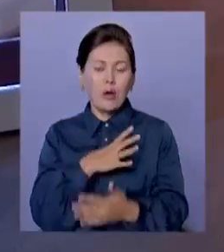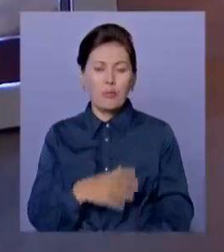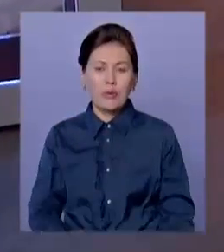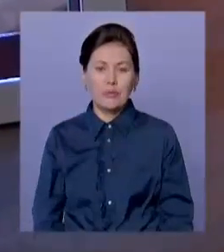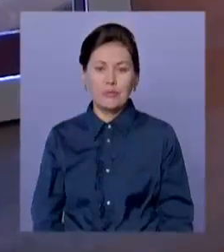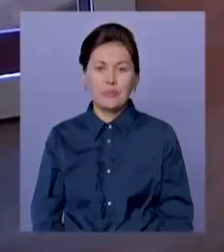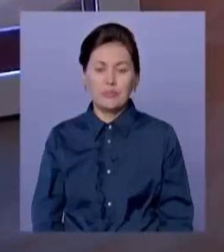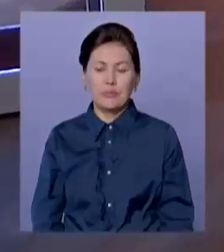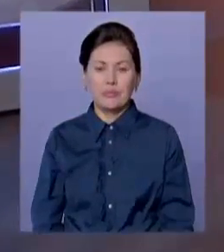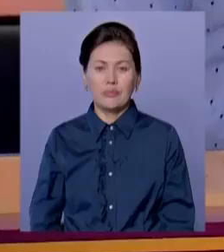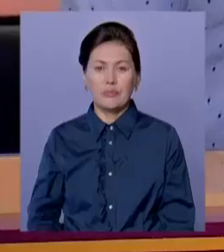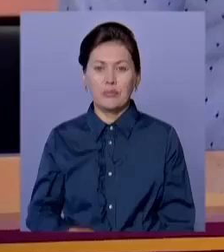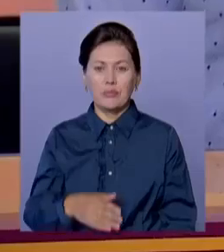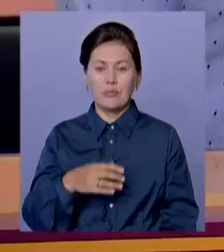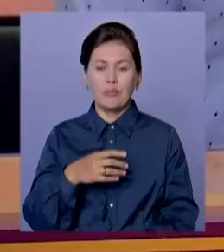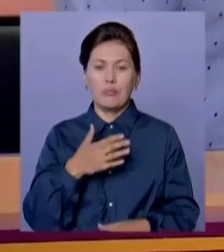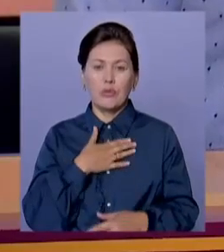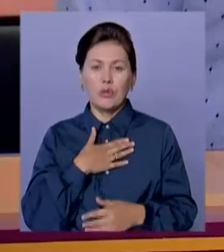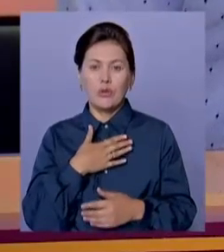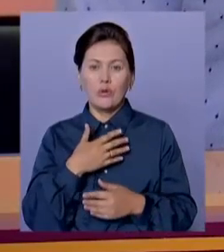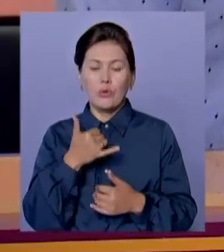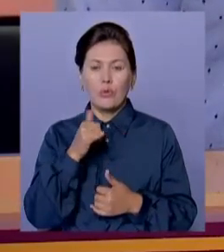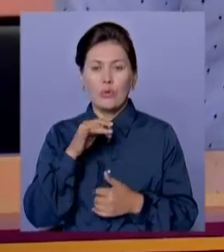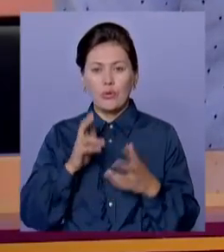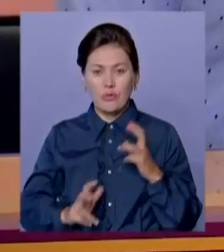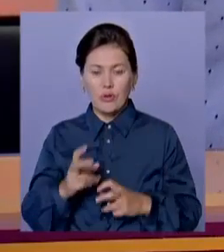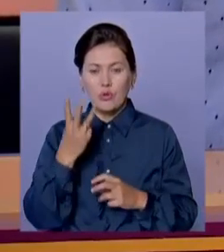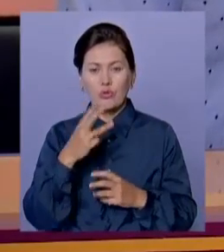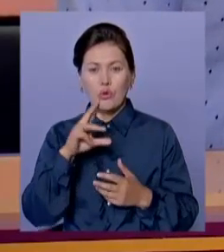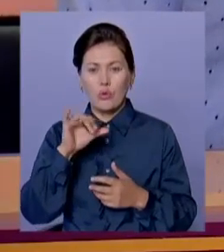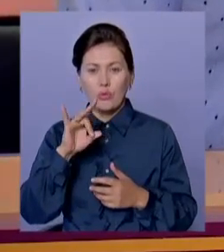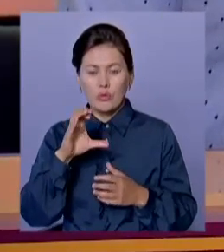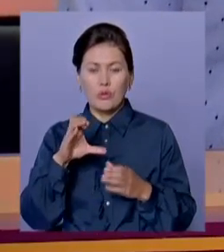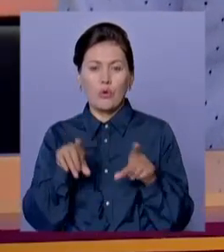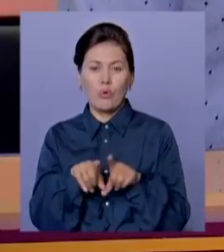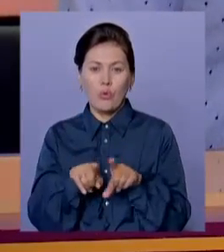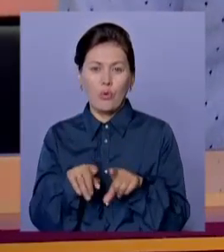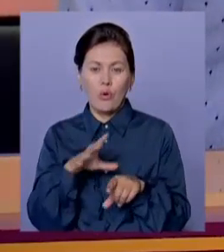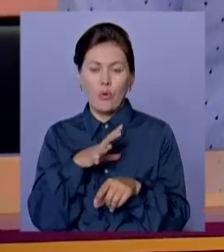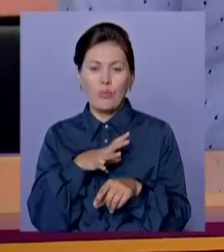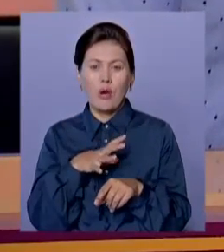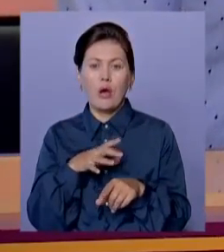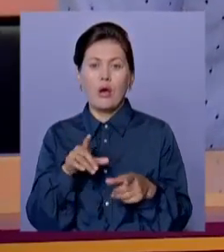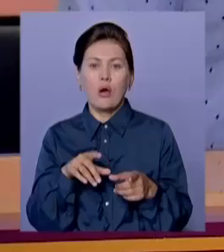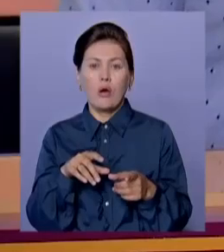өрен? Мен сол МУИТ универінде оқим, 3-ші курс оқим, көштім 3-ші курсқа.